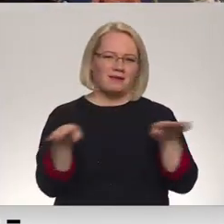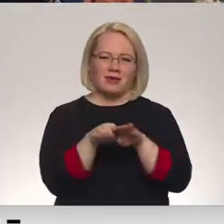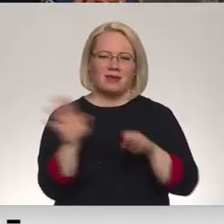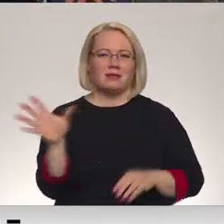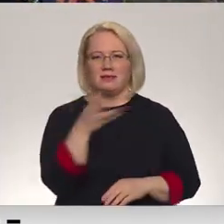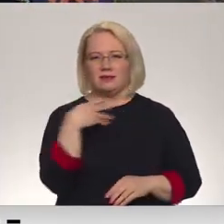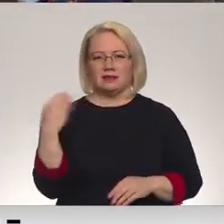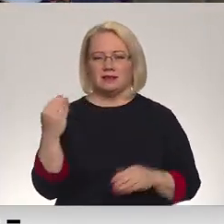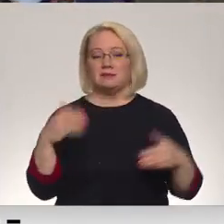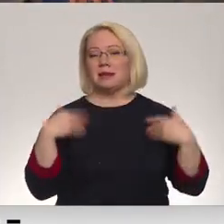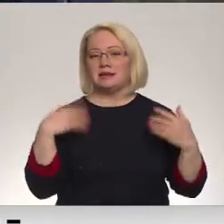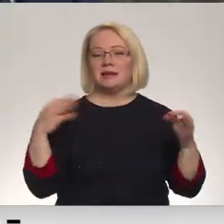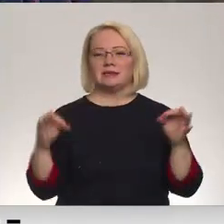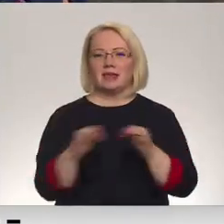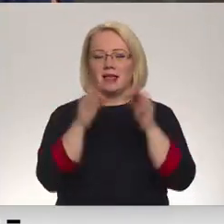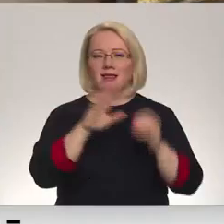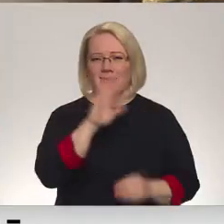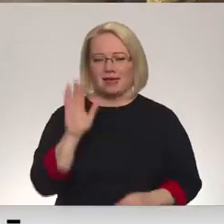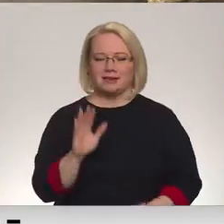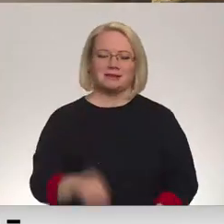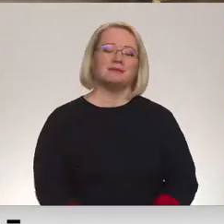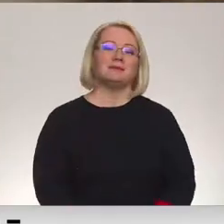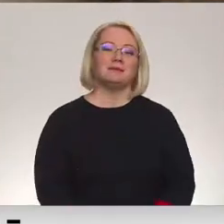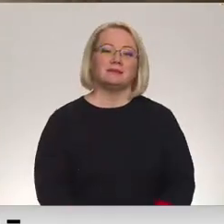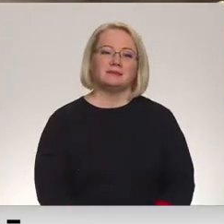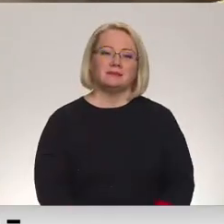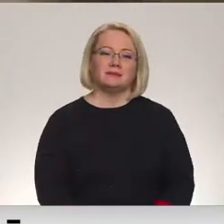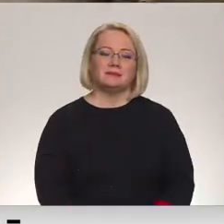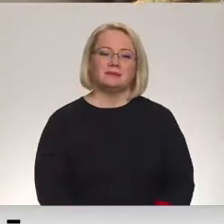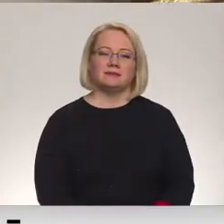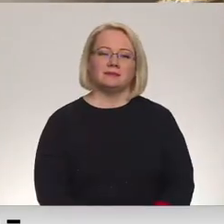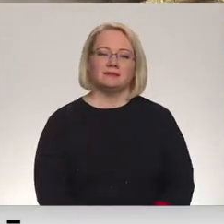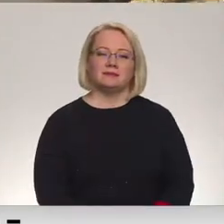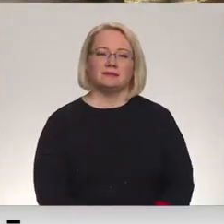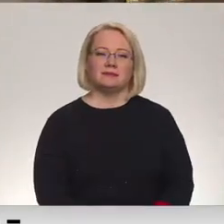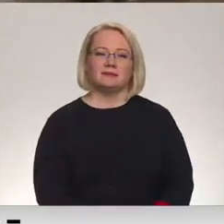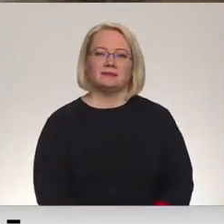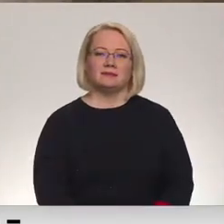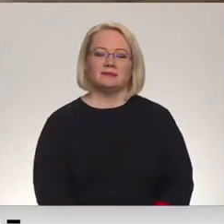tajās visās. Priecīgs lieldienas! Ģirds Zvirbulis, Ainis Kupčs, Latvijas televīzija.